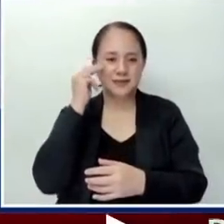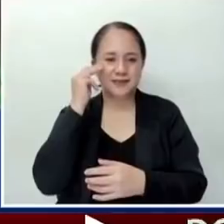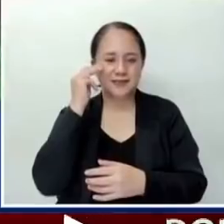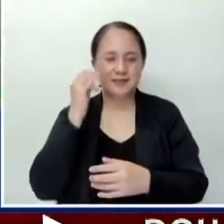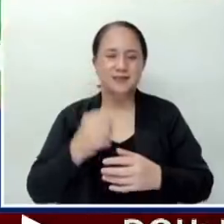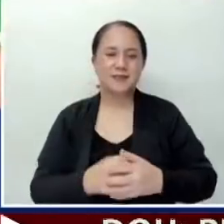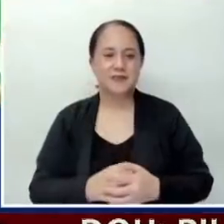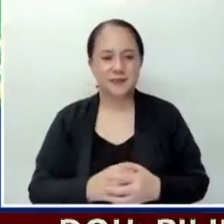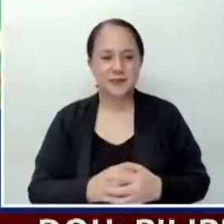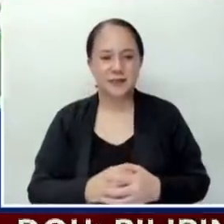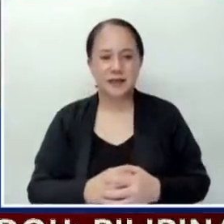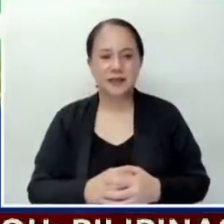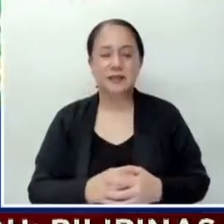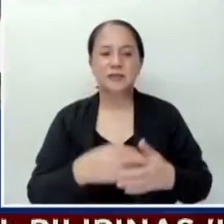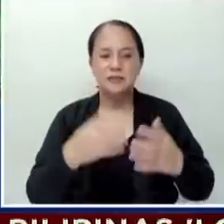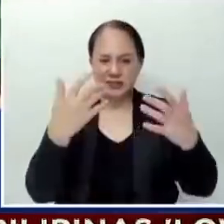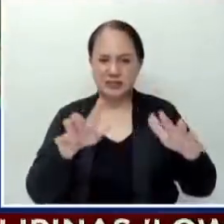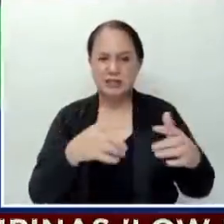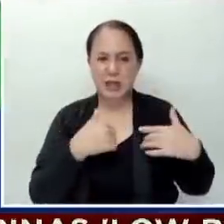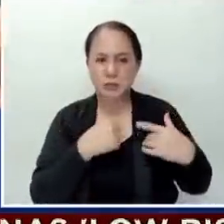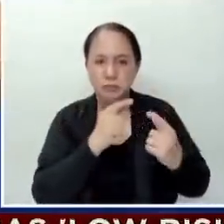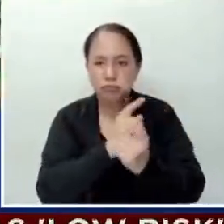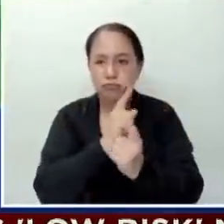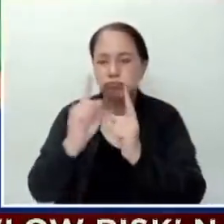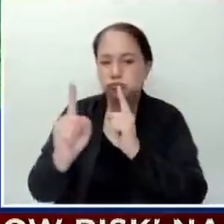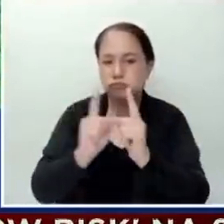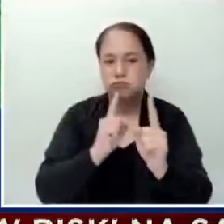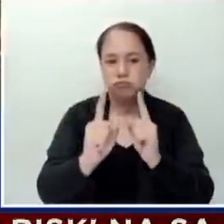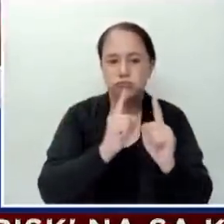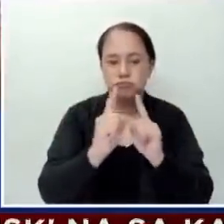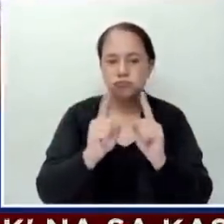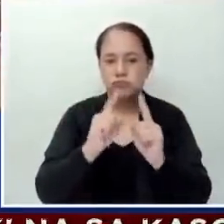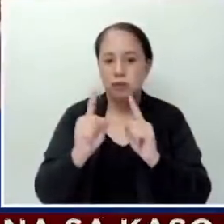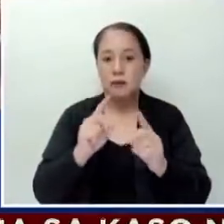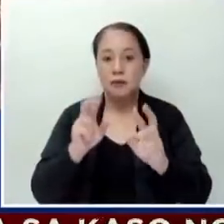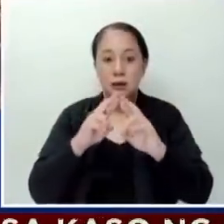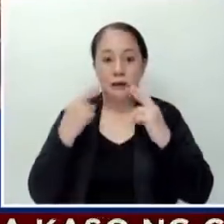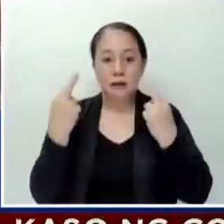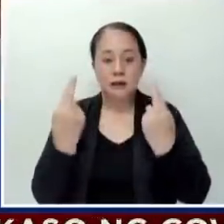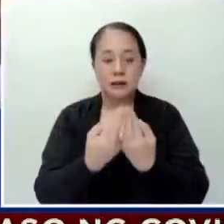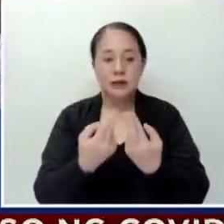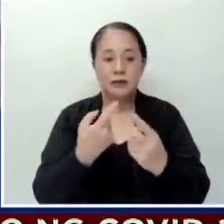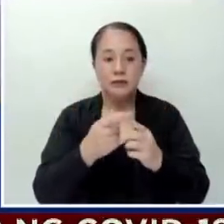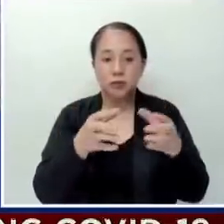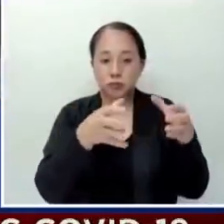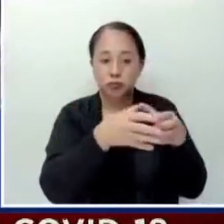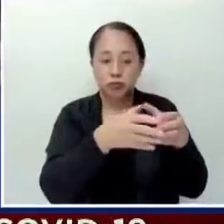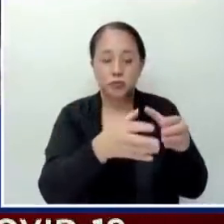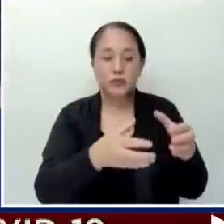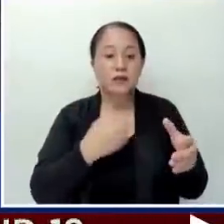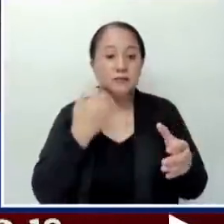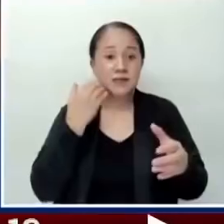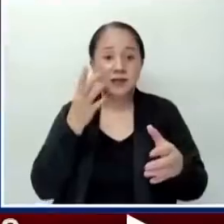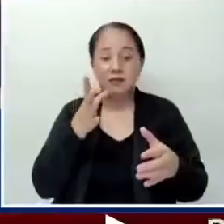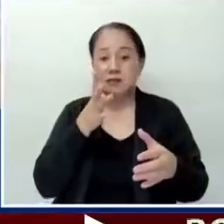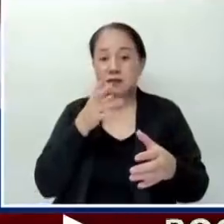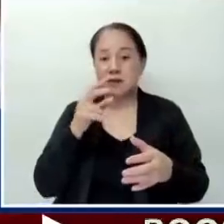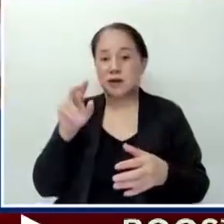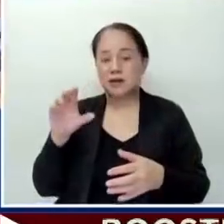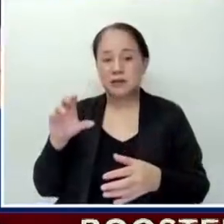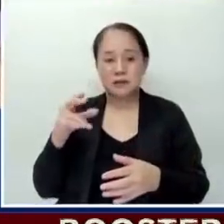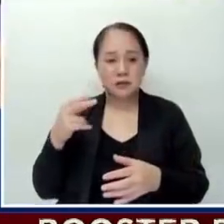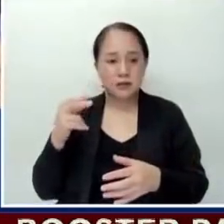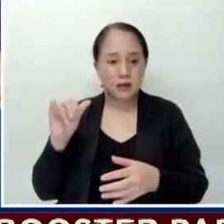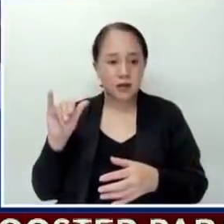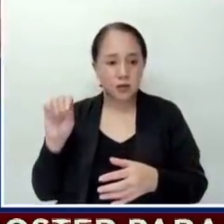Dumagoso. Doon na tinagpo at kinausap ni Moreno ang mga kamag-anak mula sa angkan ng kanyang namayapang ina na si Nanay Chayong.